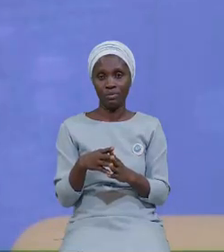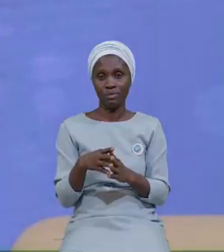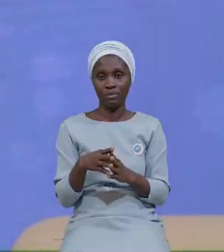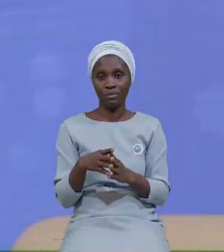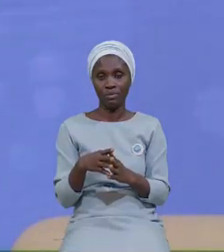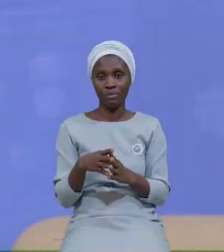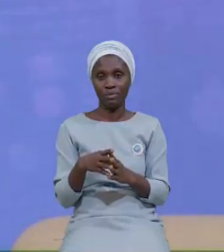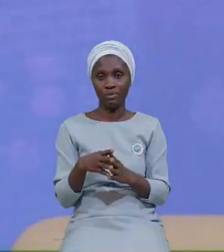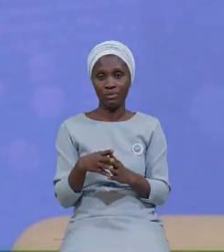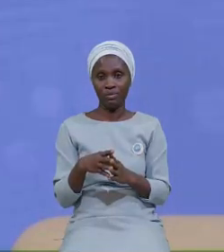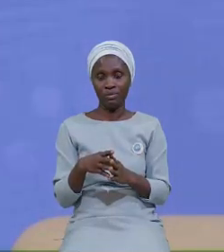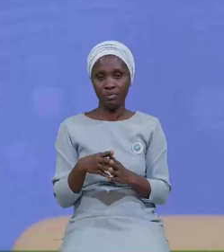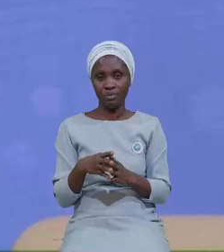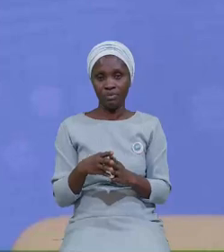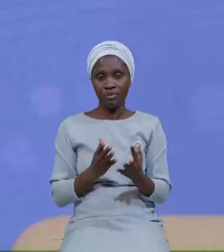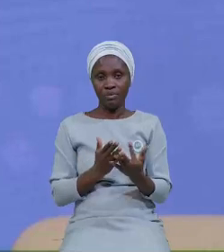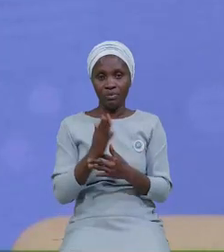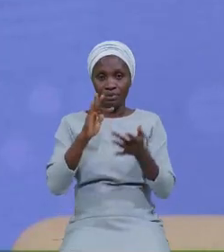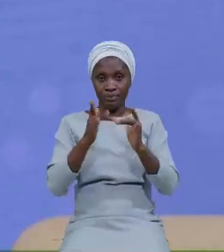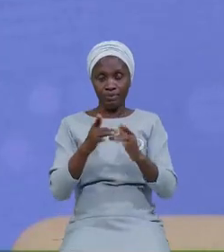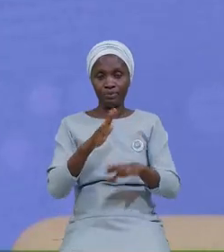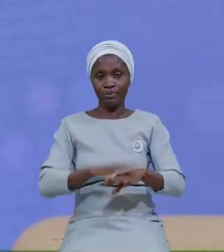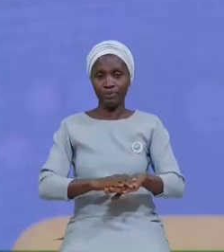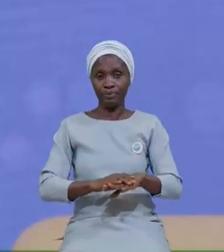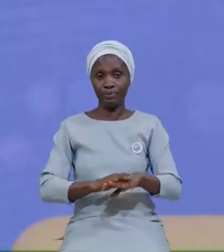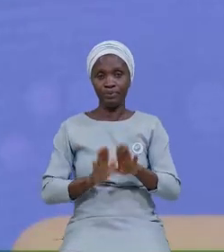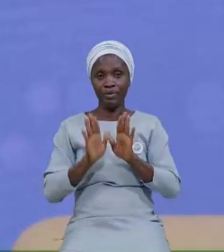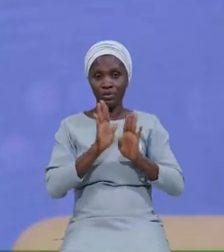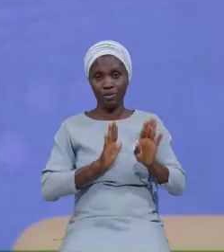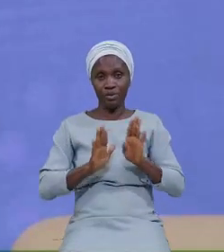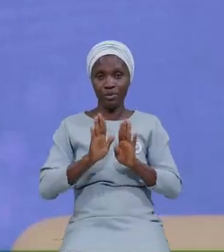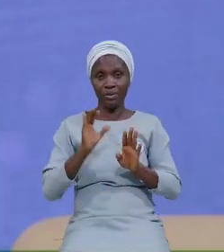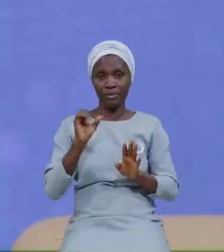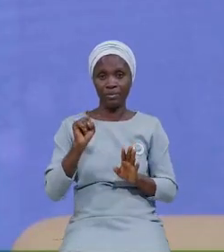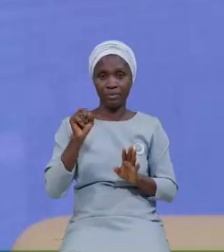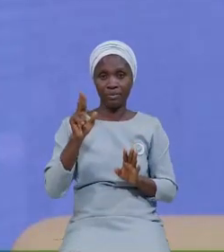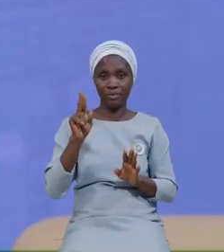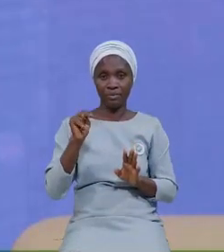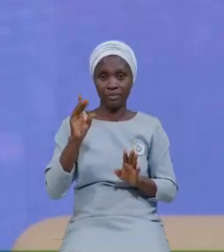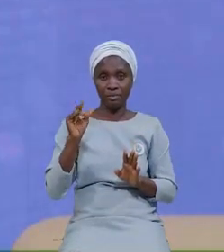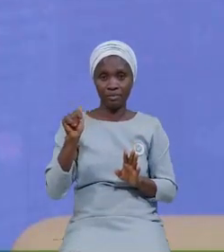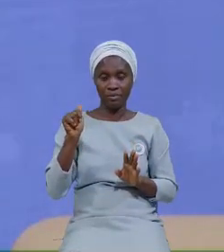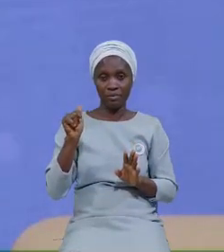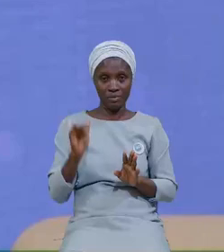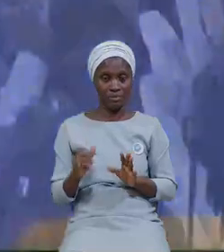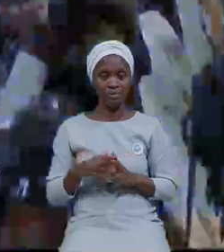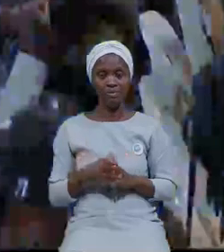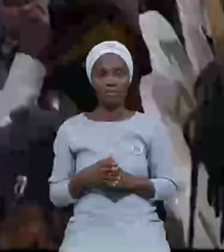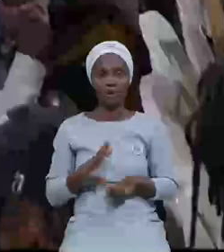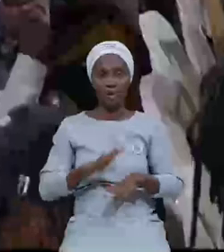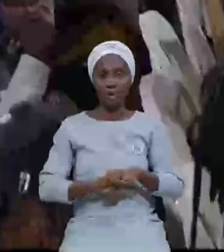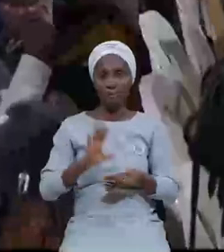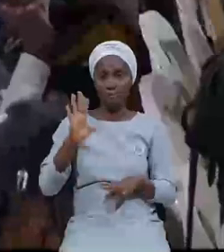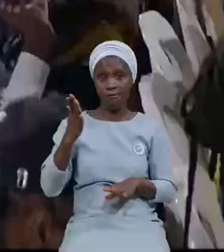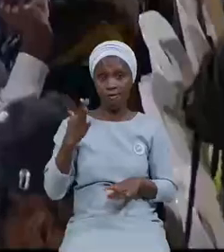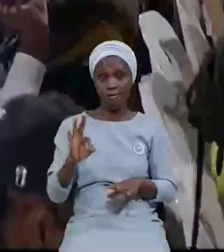en ligne le dimanche 5 novembre on